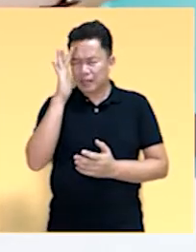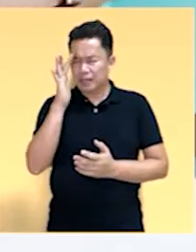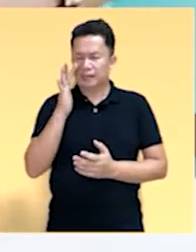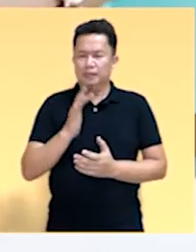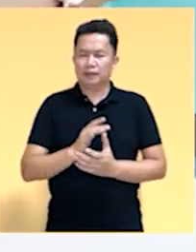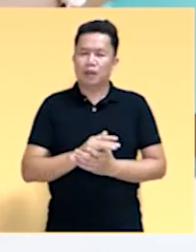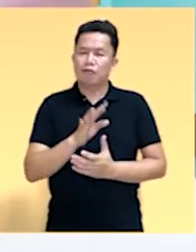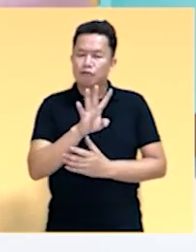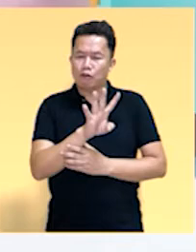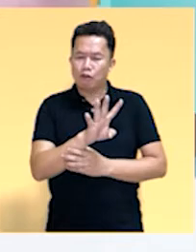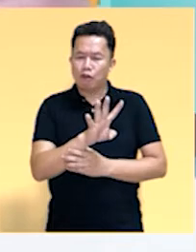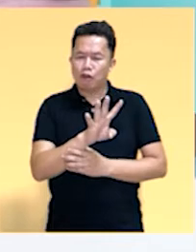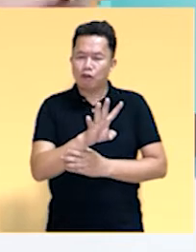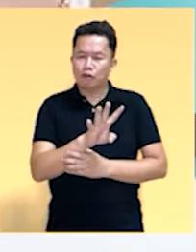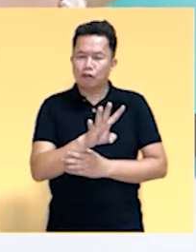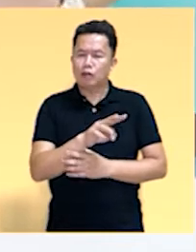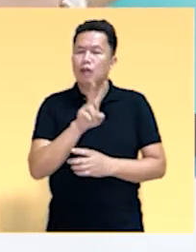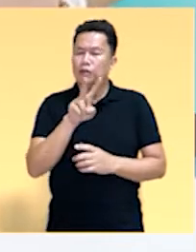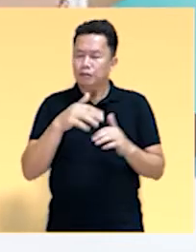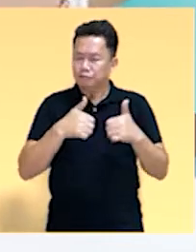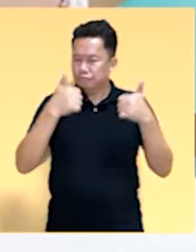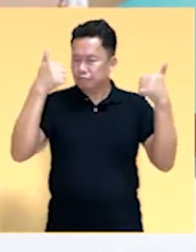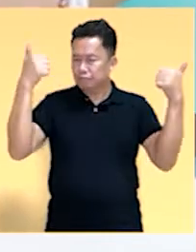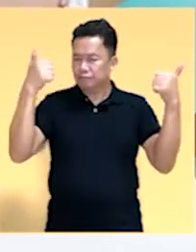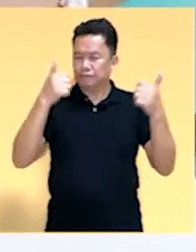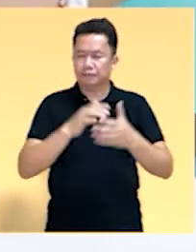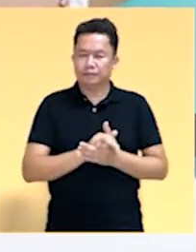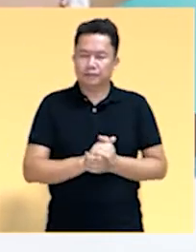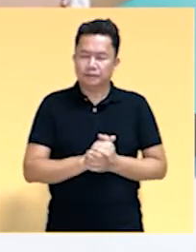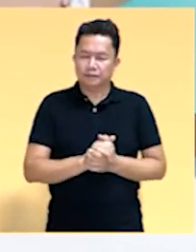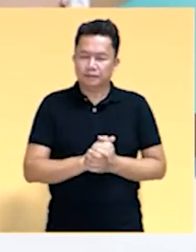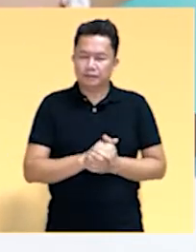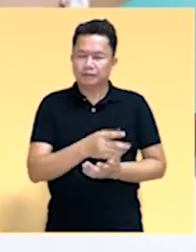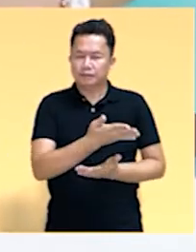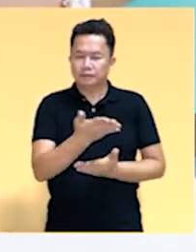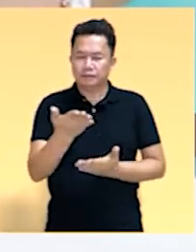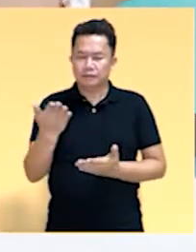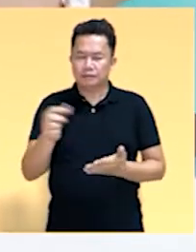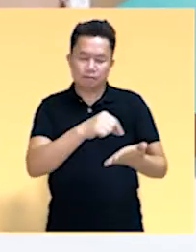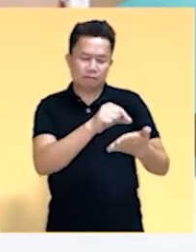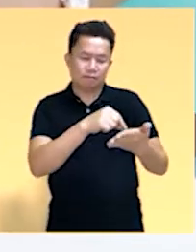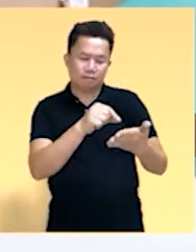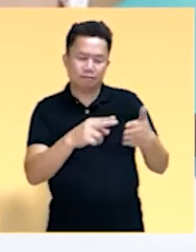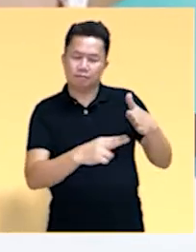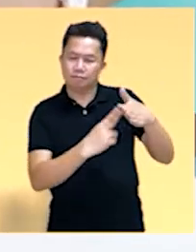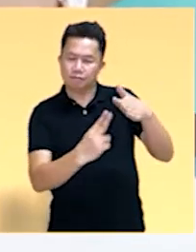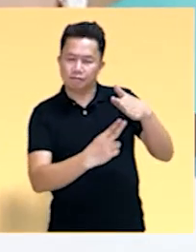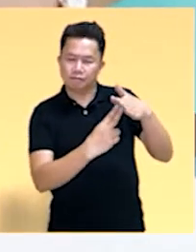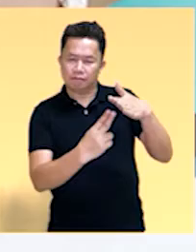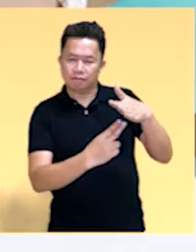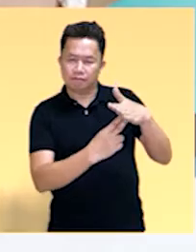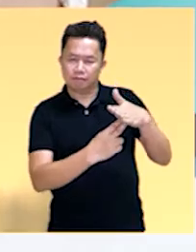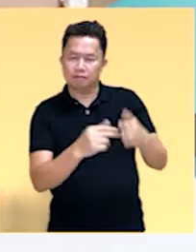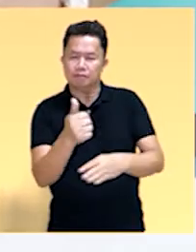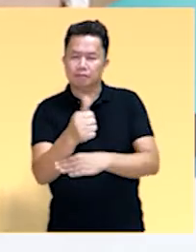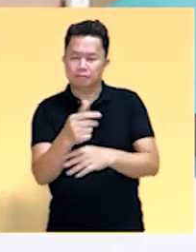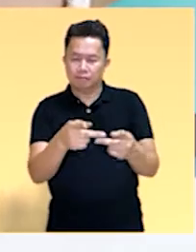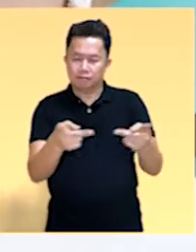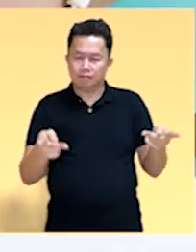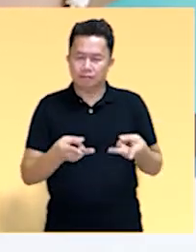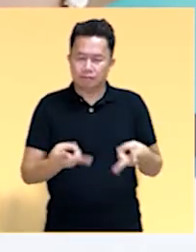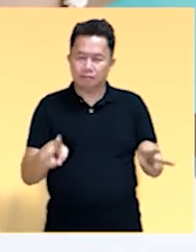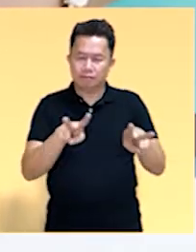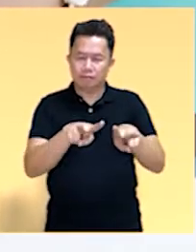Mahusay! 4. 2 thumbs up para sa inyo. Isusulat natin ito sa ilalim ng tens na